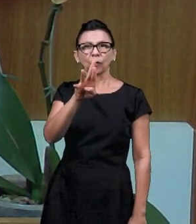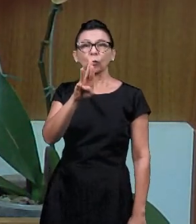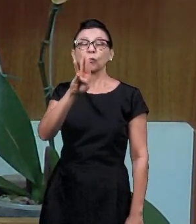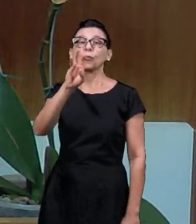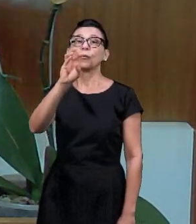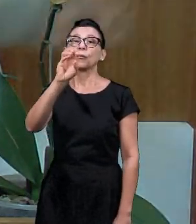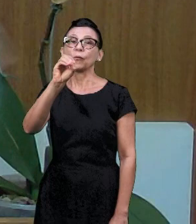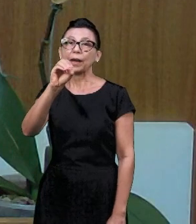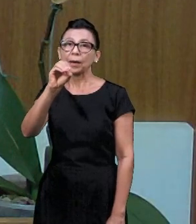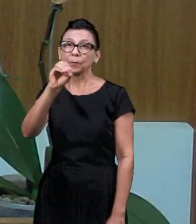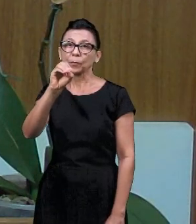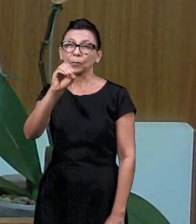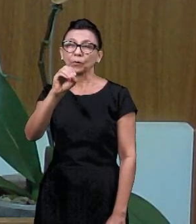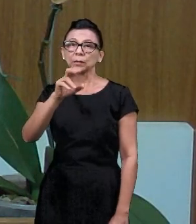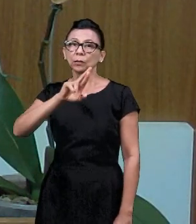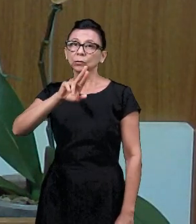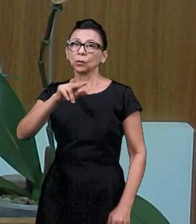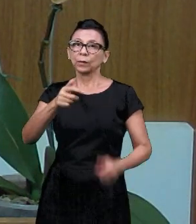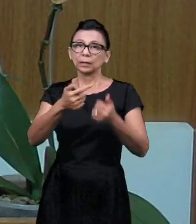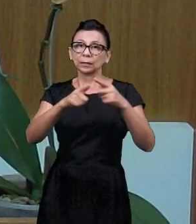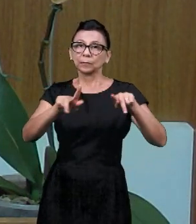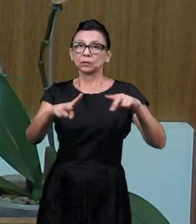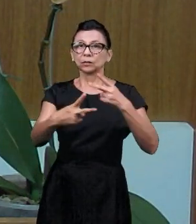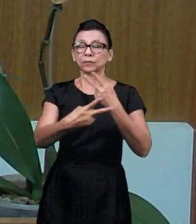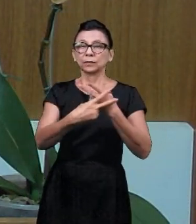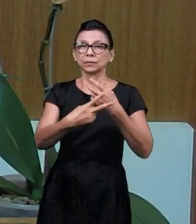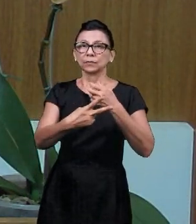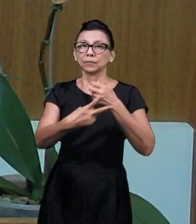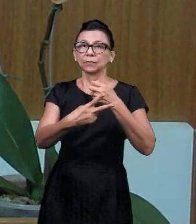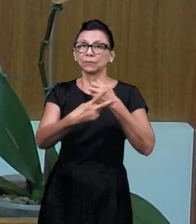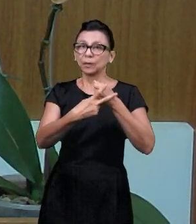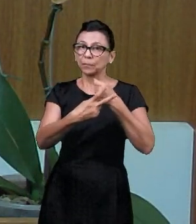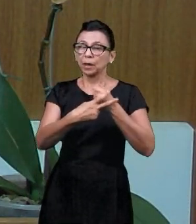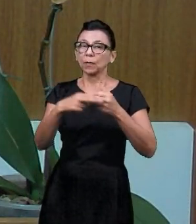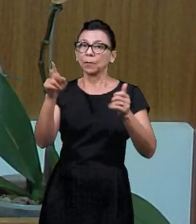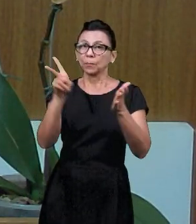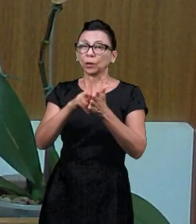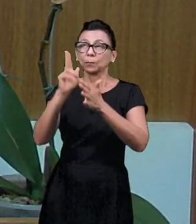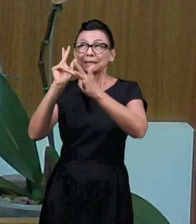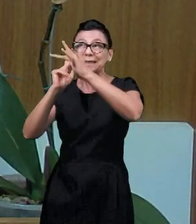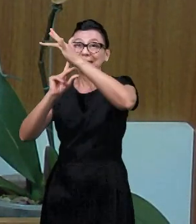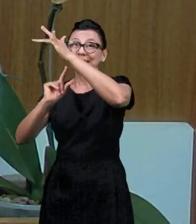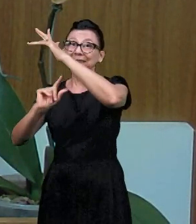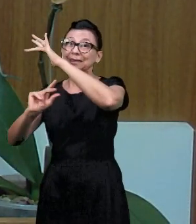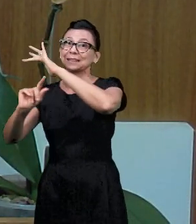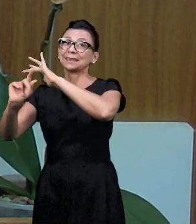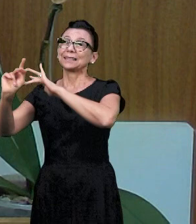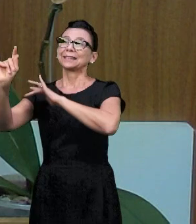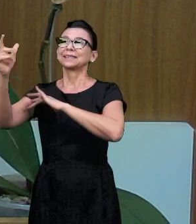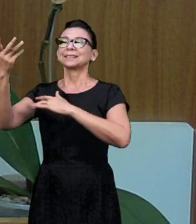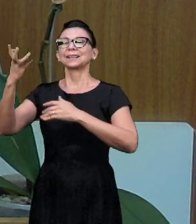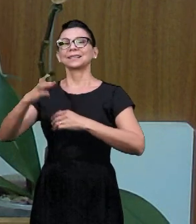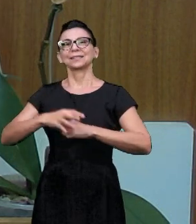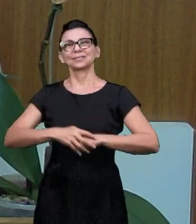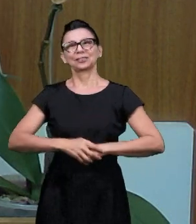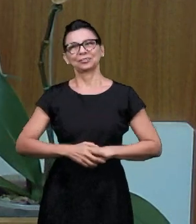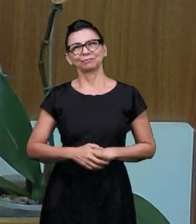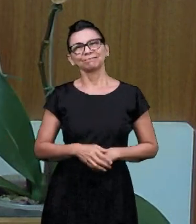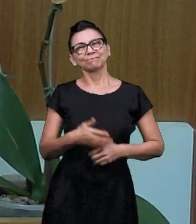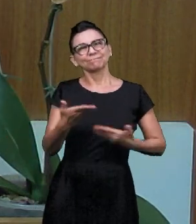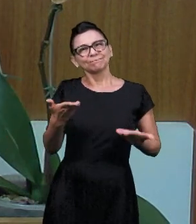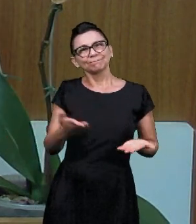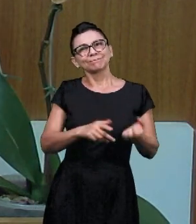vient de l'éternité, c'est là le secret de la parole de Dieu. Ça, c'est le secret que peu de gens